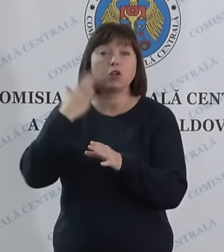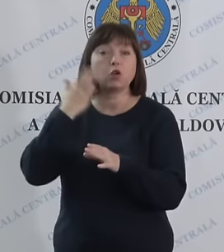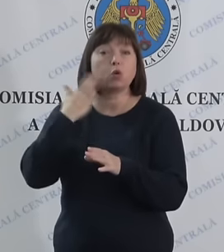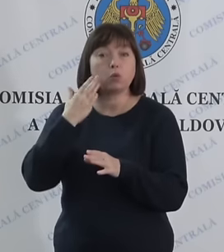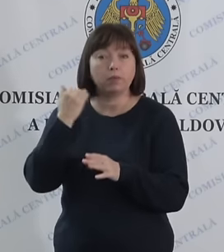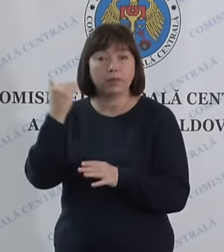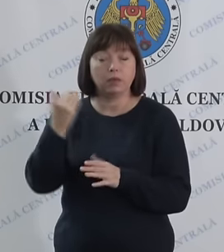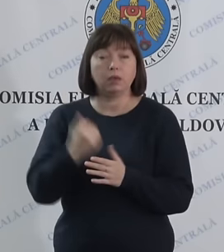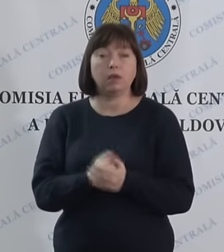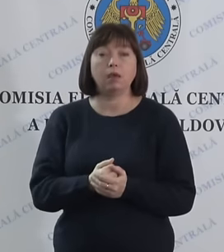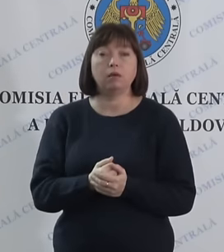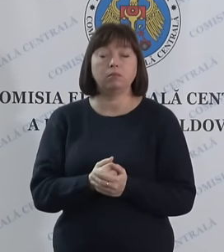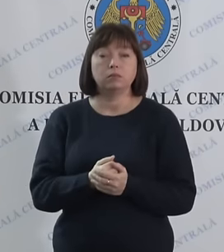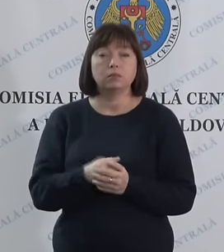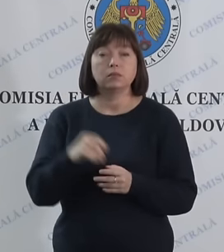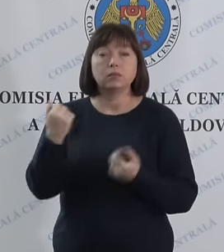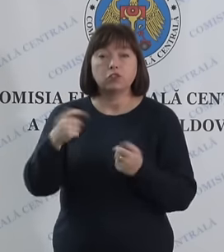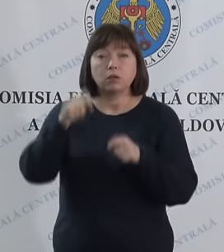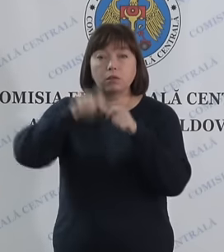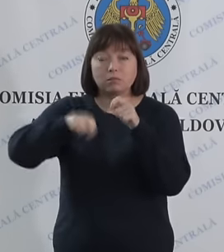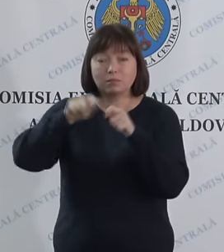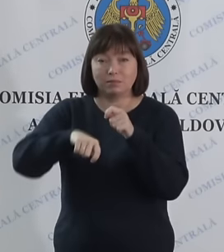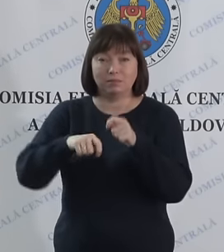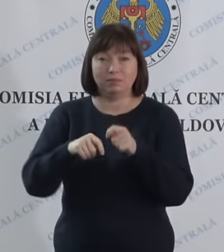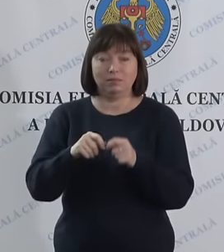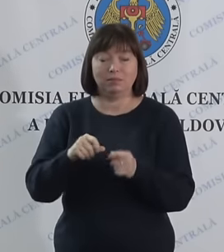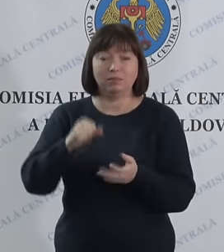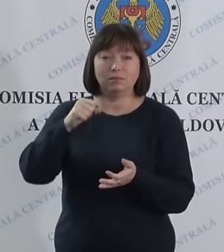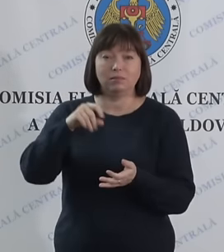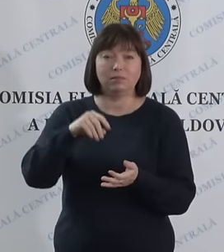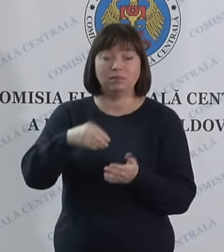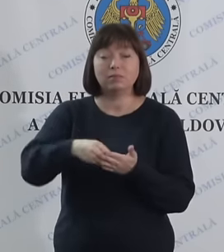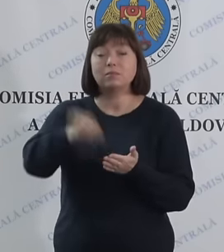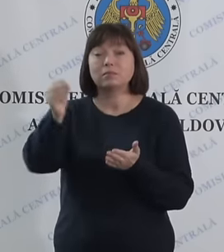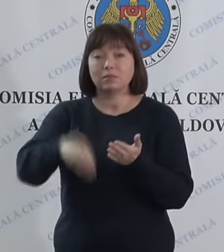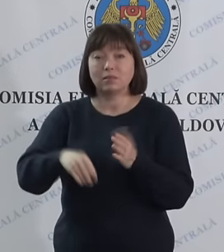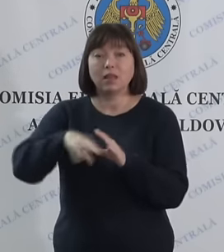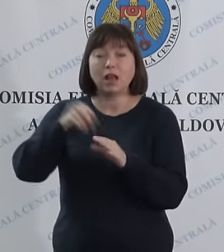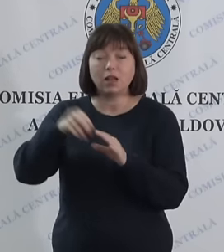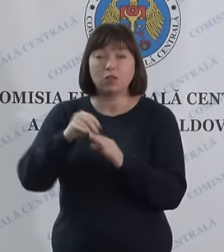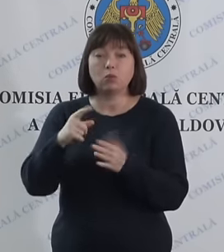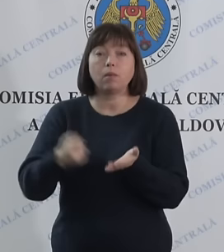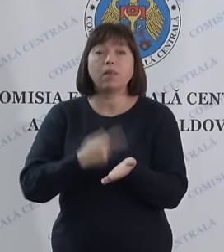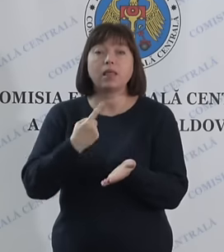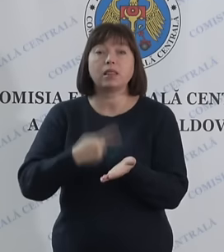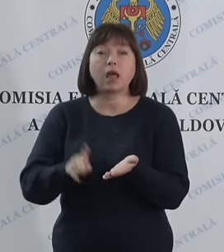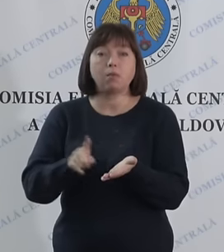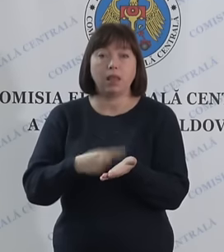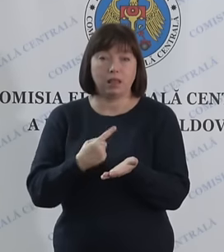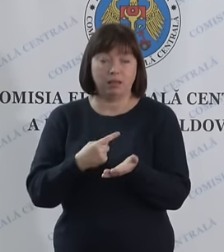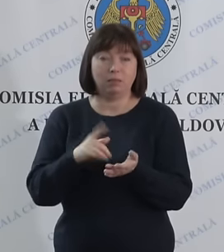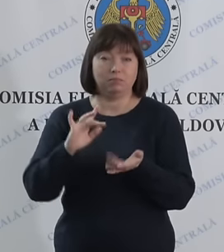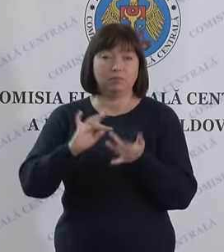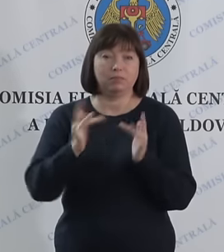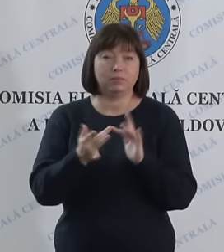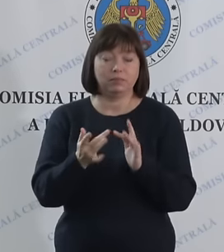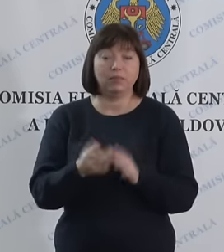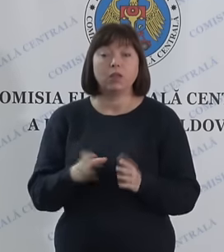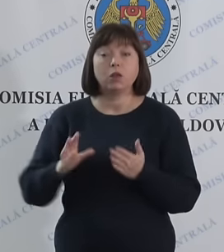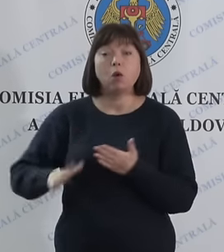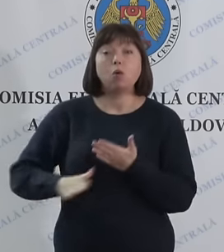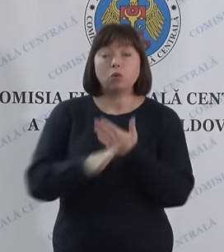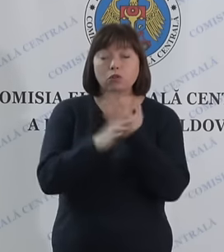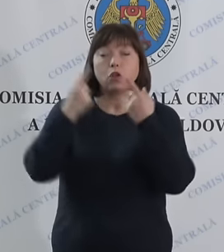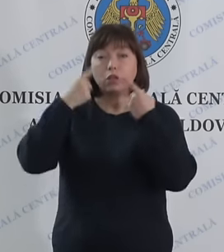România este testată aplicarea semnăturii alegătorilor pe tablete digitale. Cu